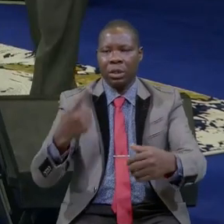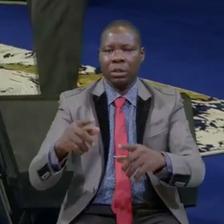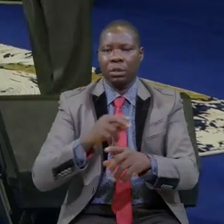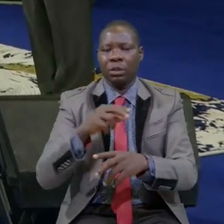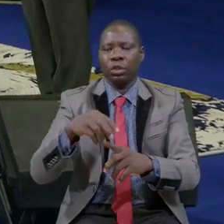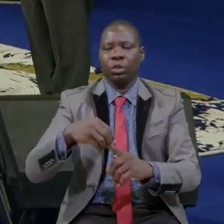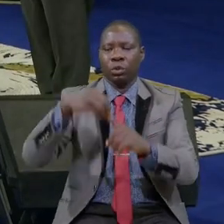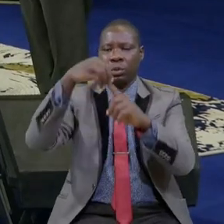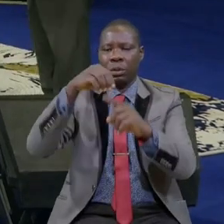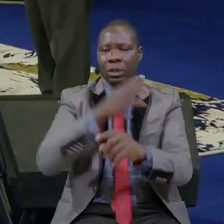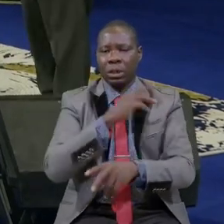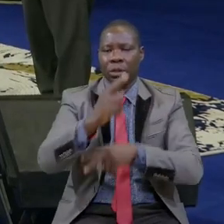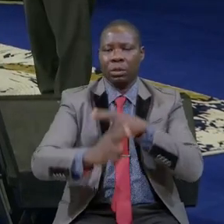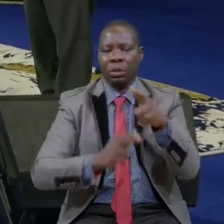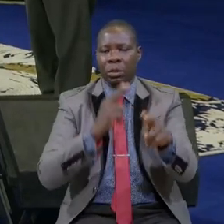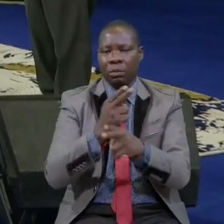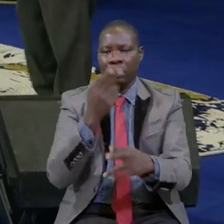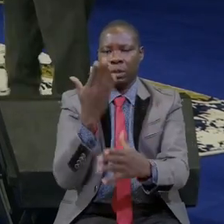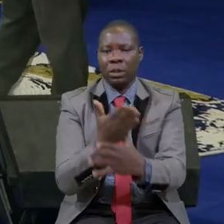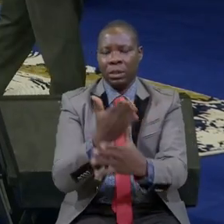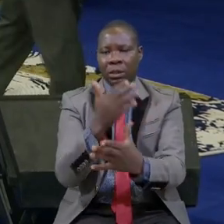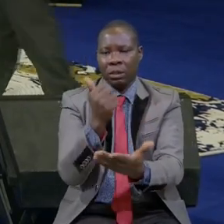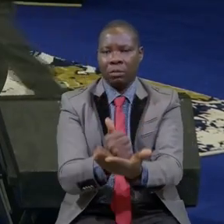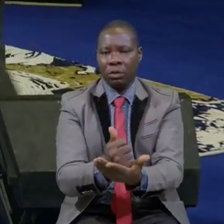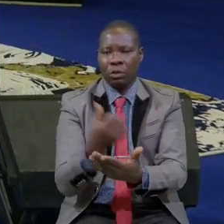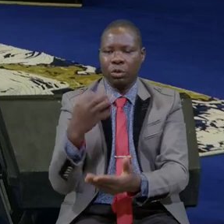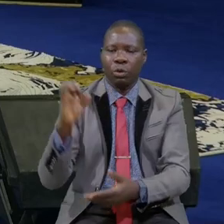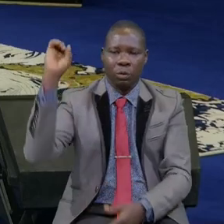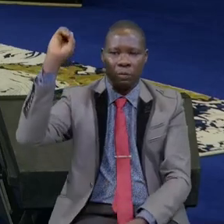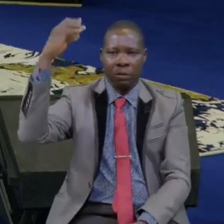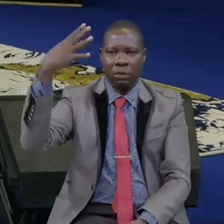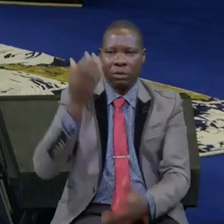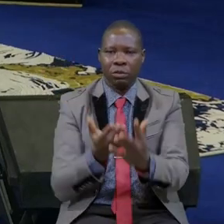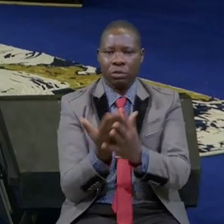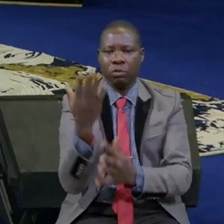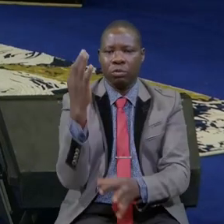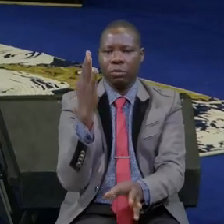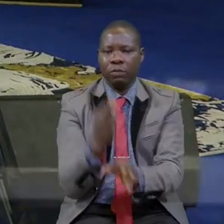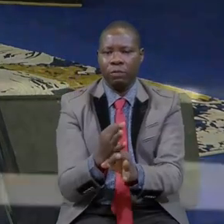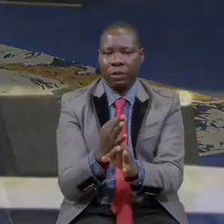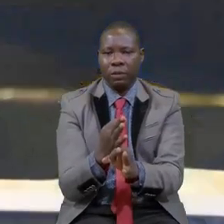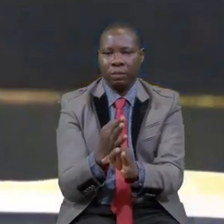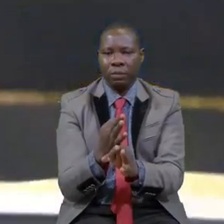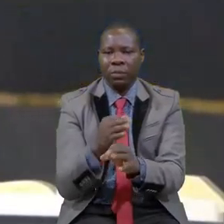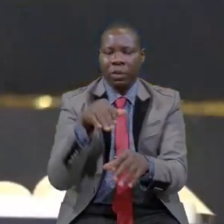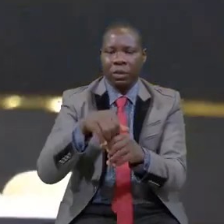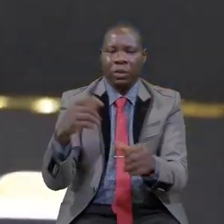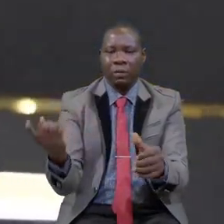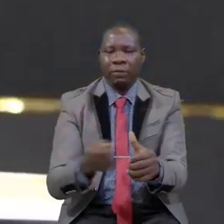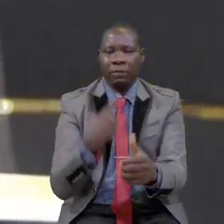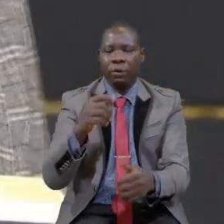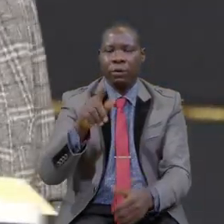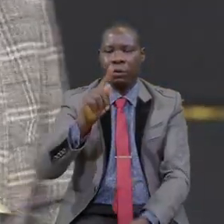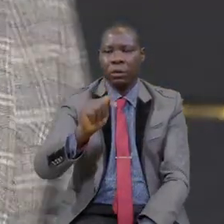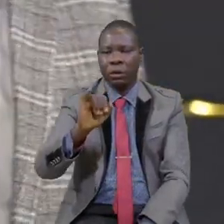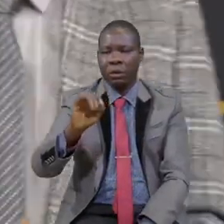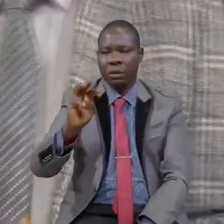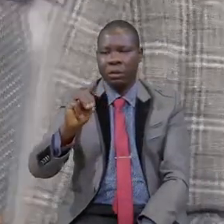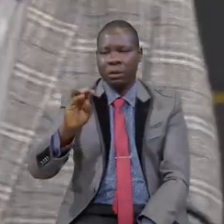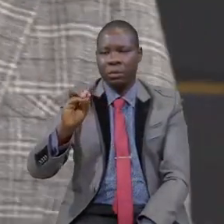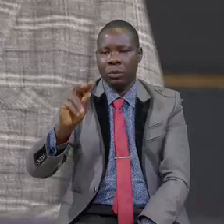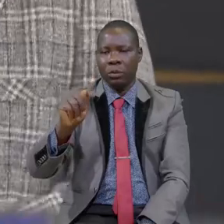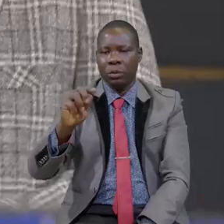L'intervention unique et universelle de la grâce par la foi. Voyons 1 Timothée au chapitre 1.